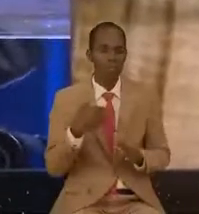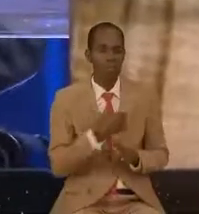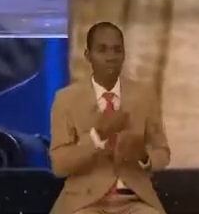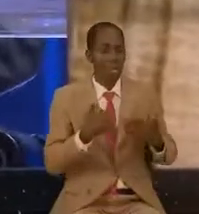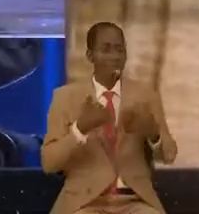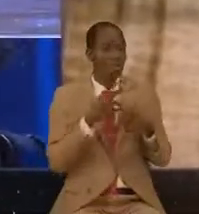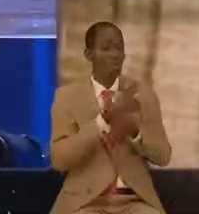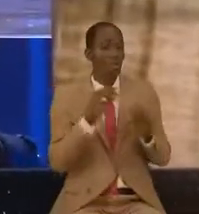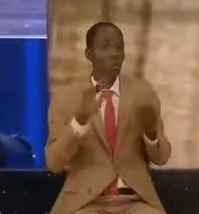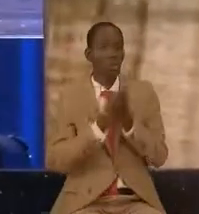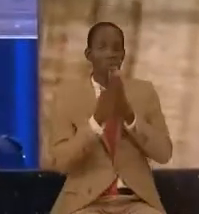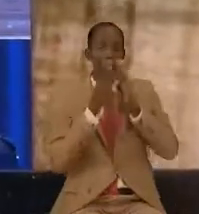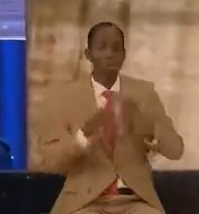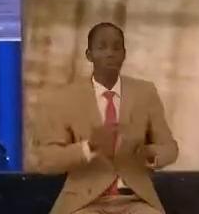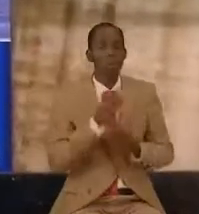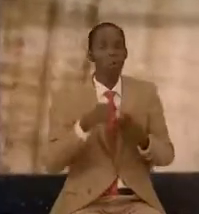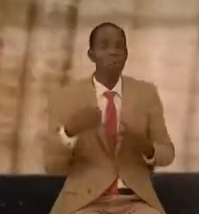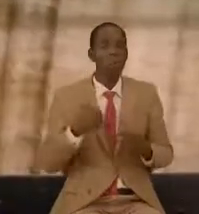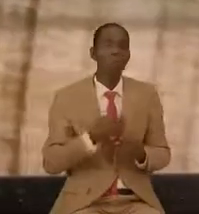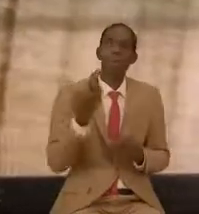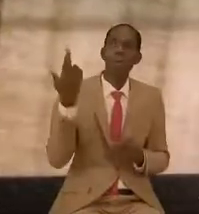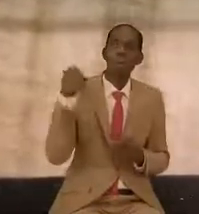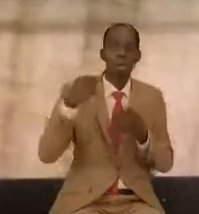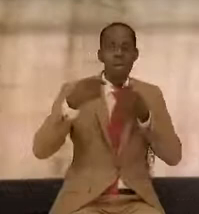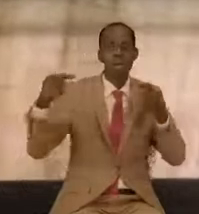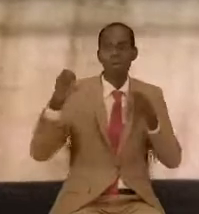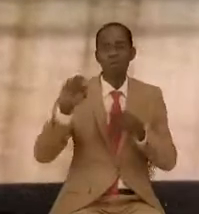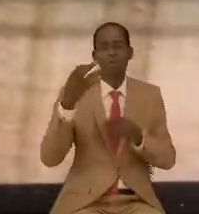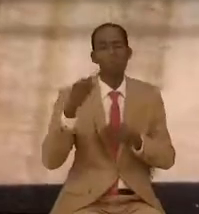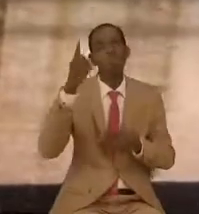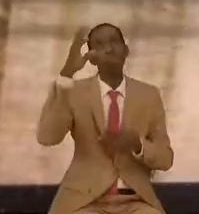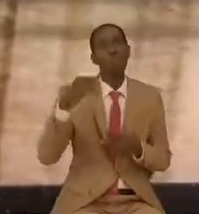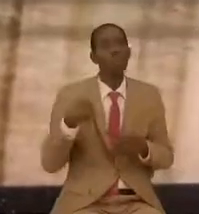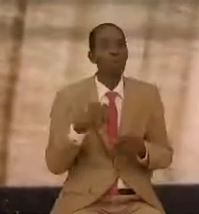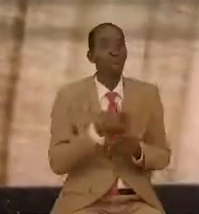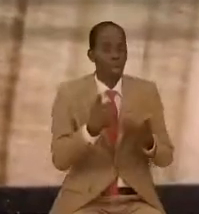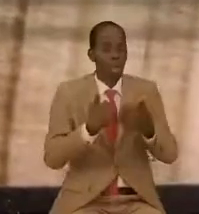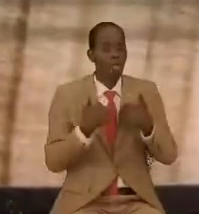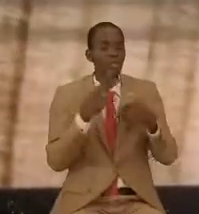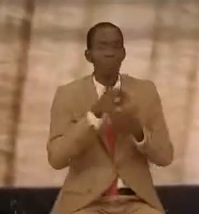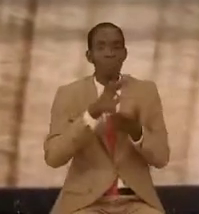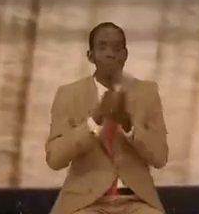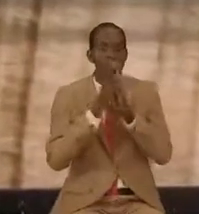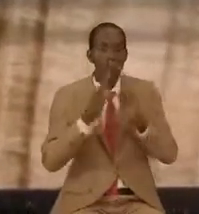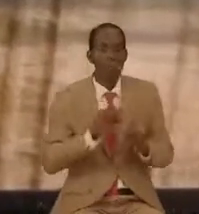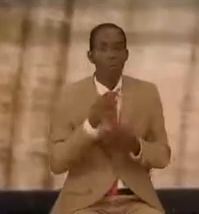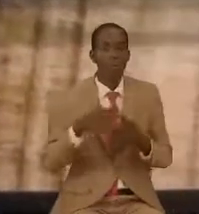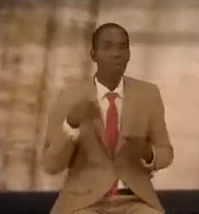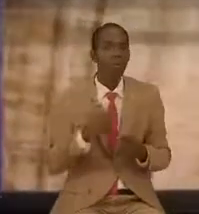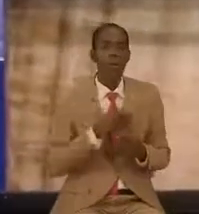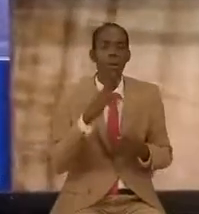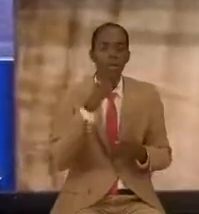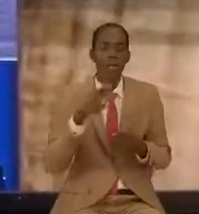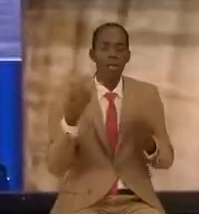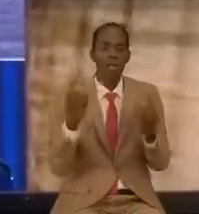Et on n'a pas de paix lorsqu'on était ennemi de Dieu, des pécheurs